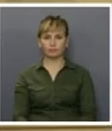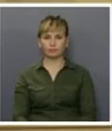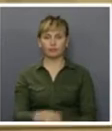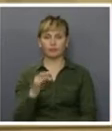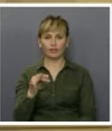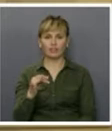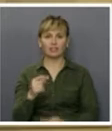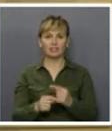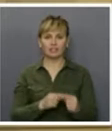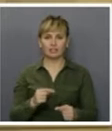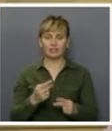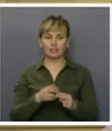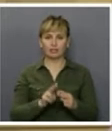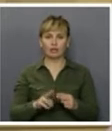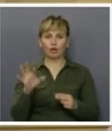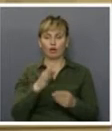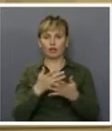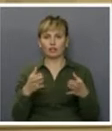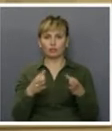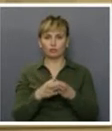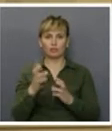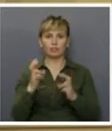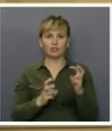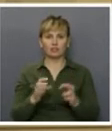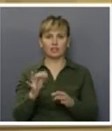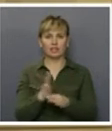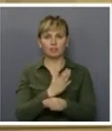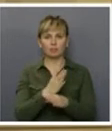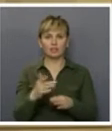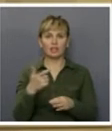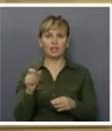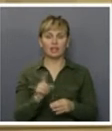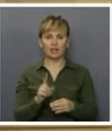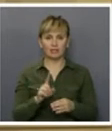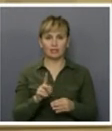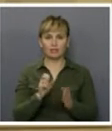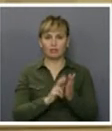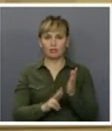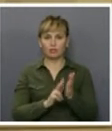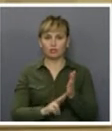И традиционно данные от аналитических служб. Производство и распределение газа возросло на